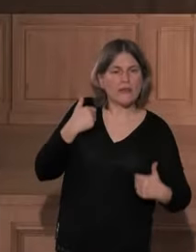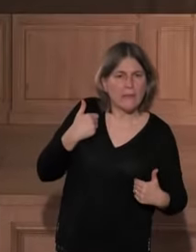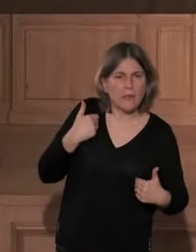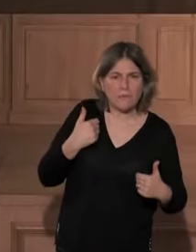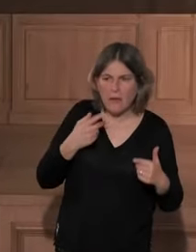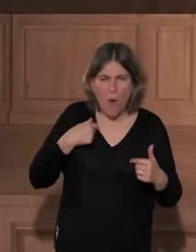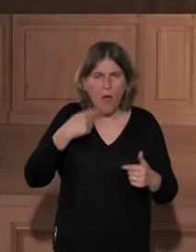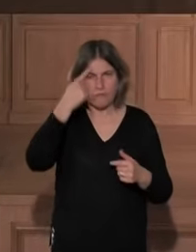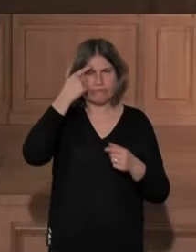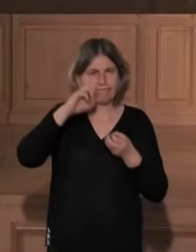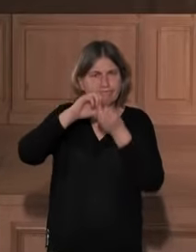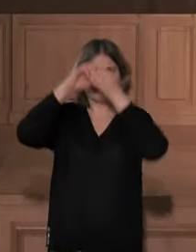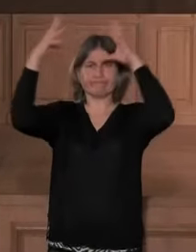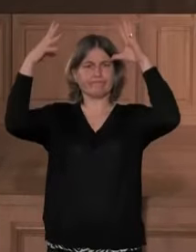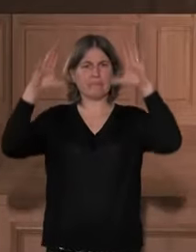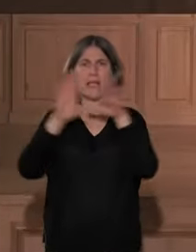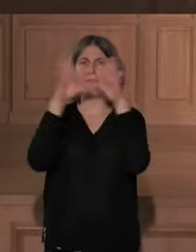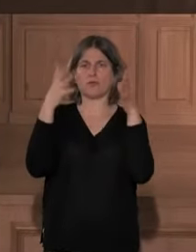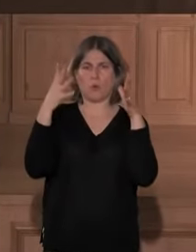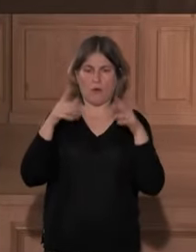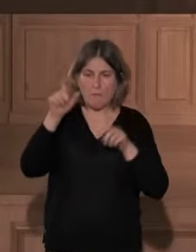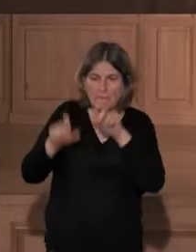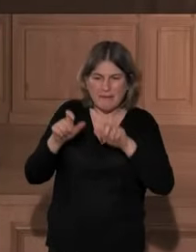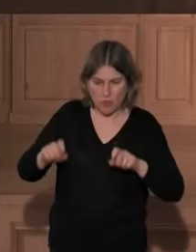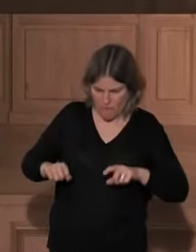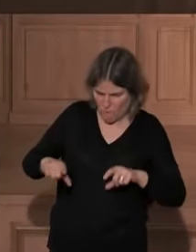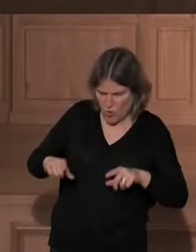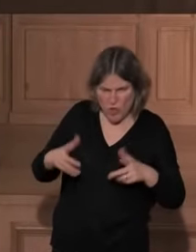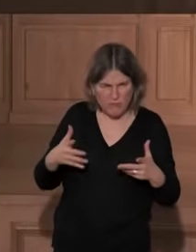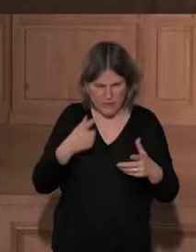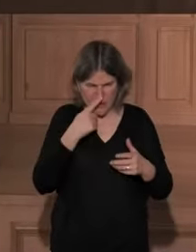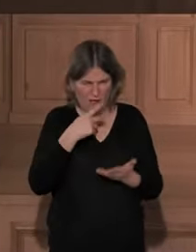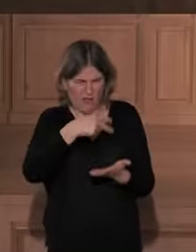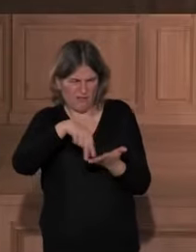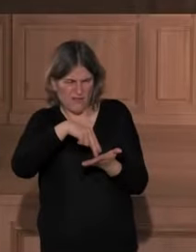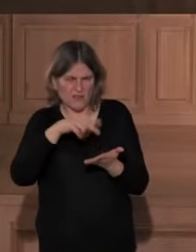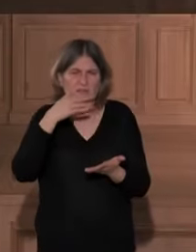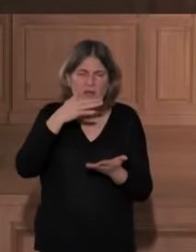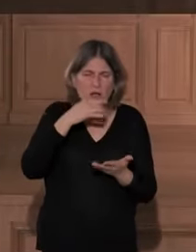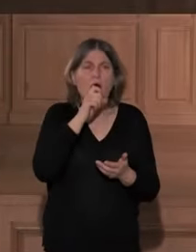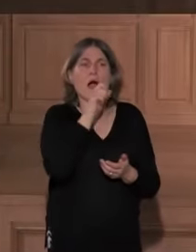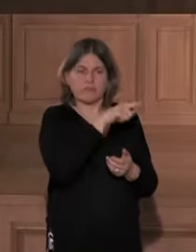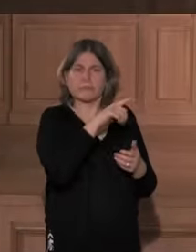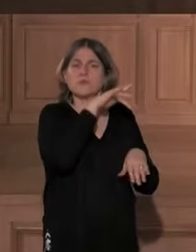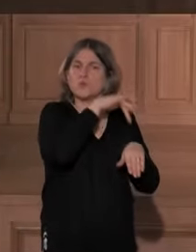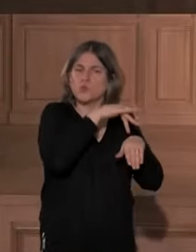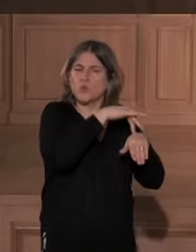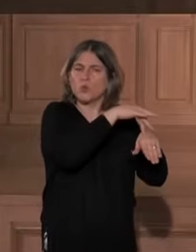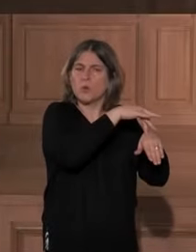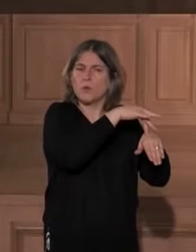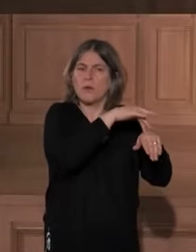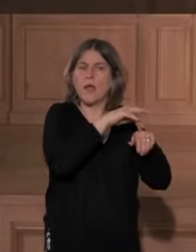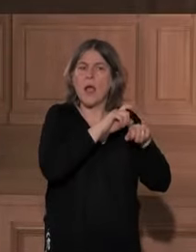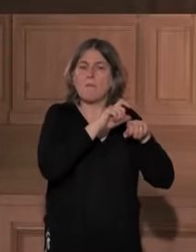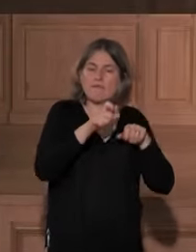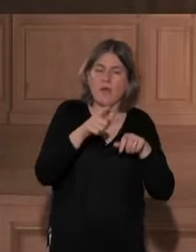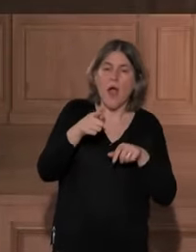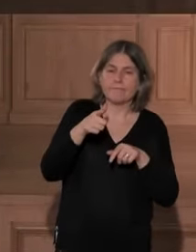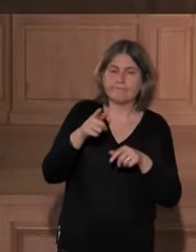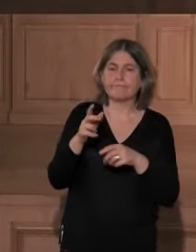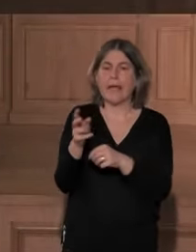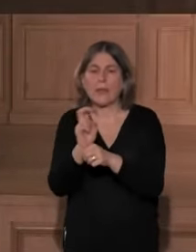l'autisme, en fait. Et donc, je faisais des ateliers de danse et de chant à Antony et Saint-Eusumont. Et puis après, j'ai commencé à remplacer des éducateurs parce